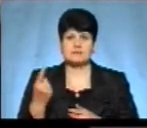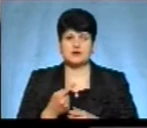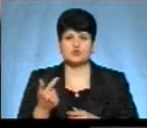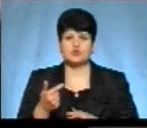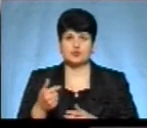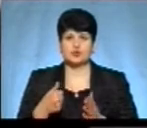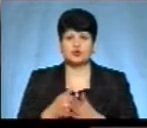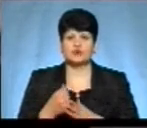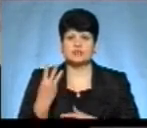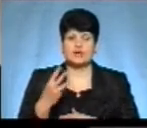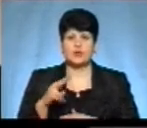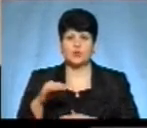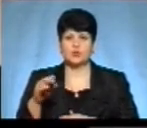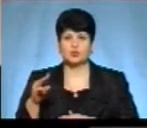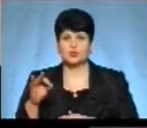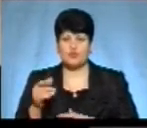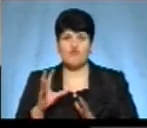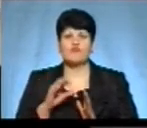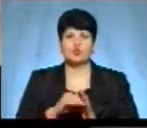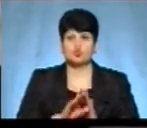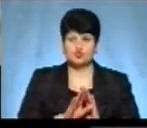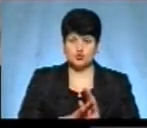до 3 лютого включно,